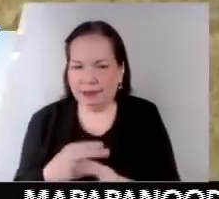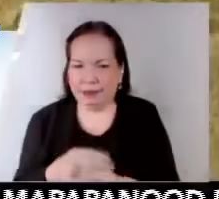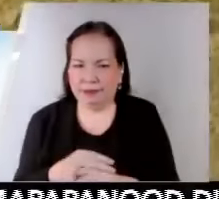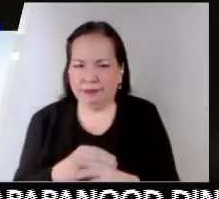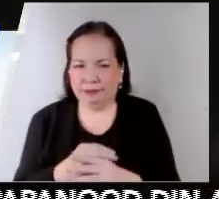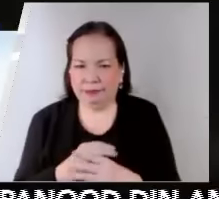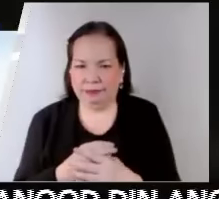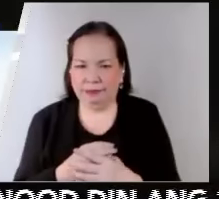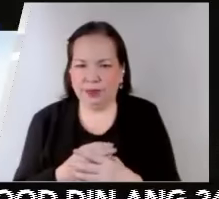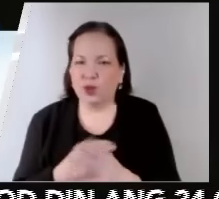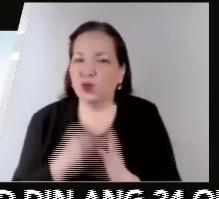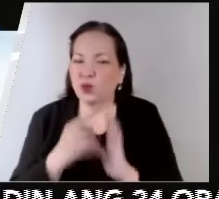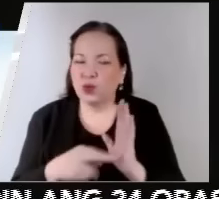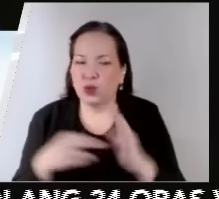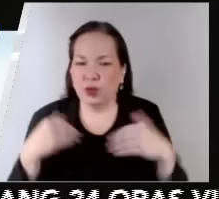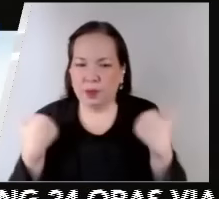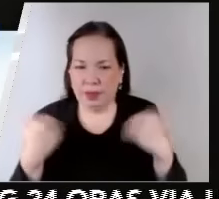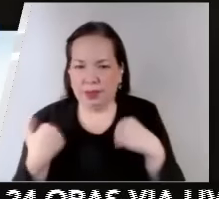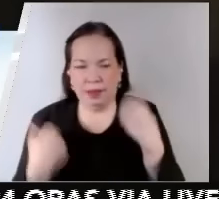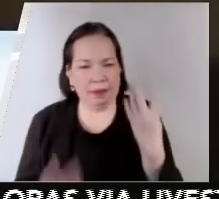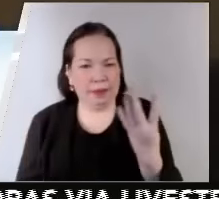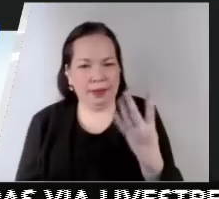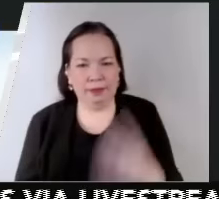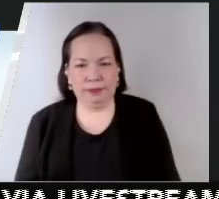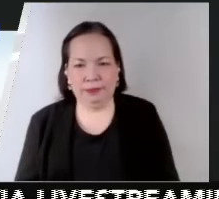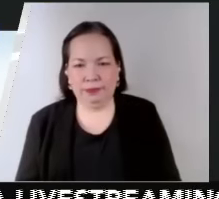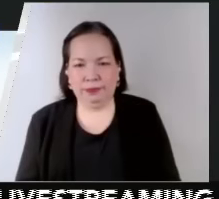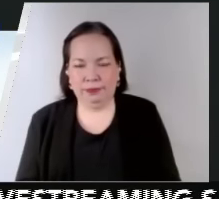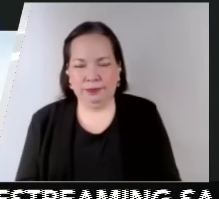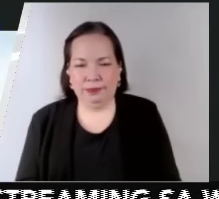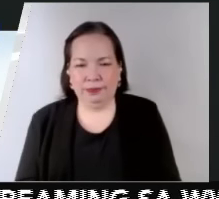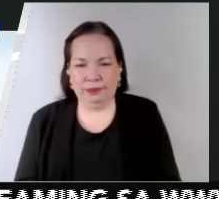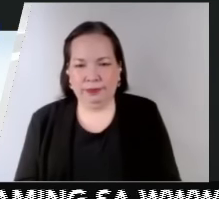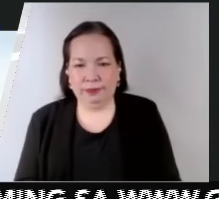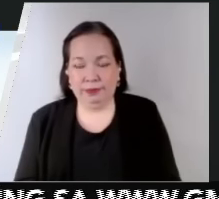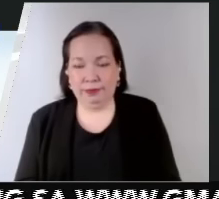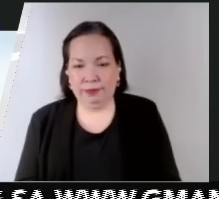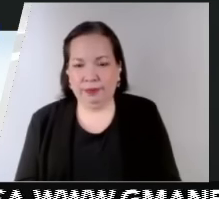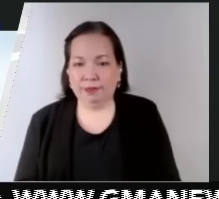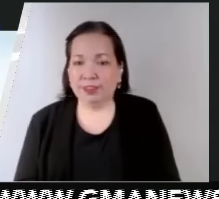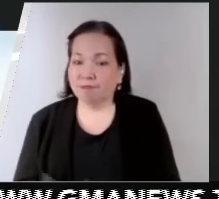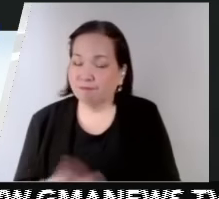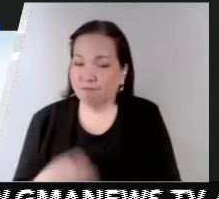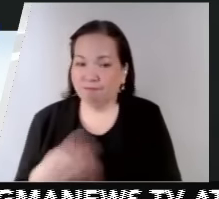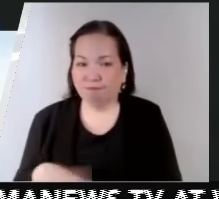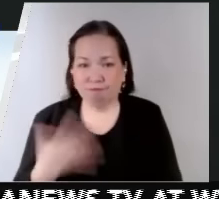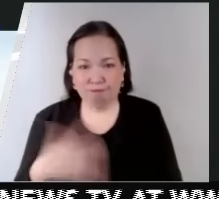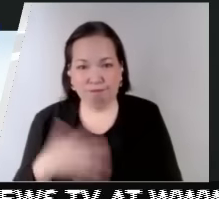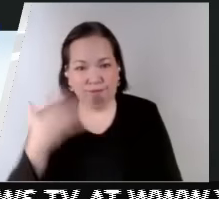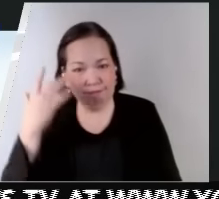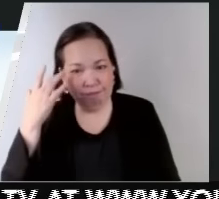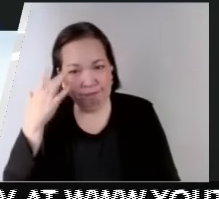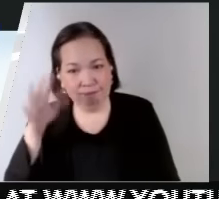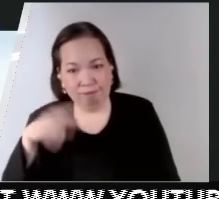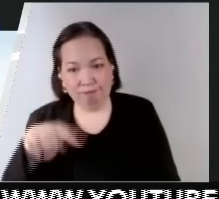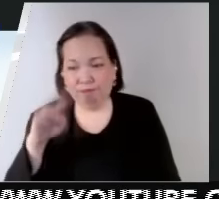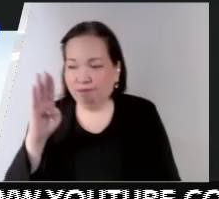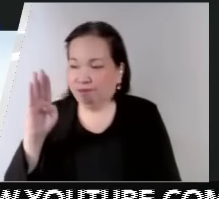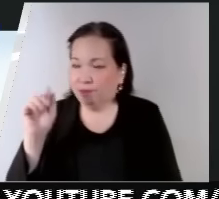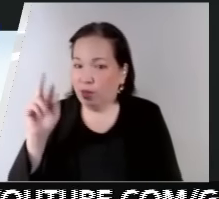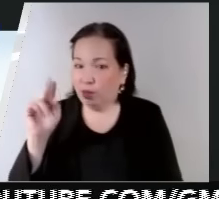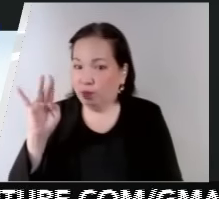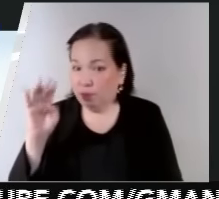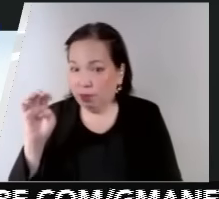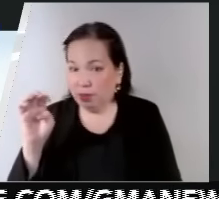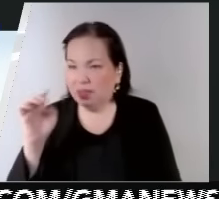Ches Camaranan at Miguel Diokno. Very impressed nga raw sina Barbie at Rian sa